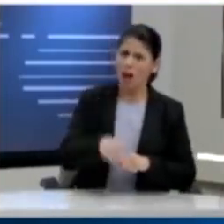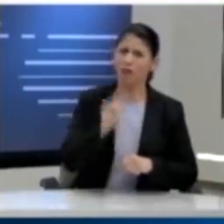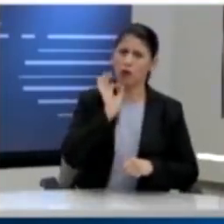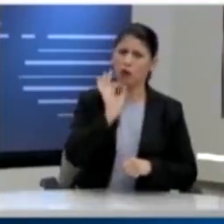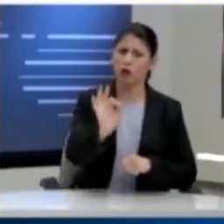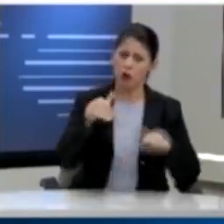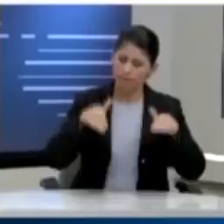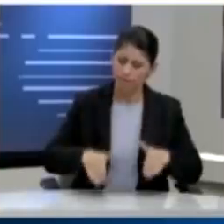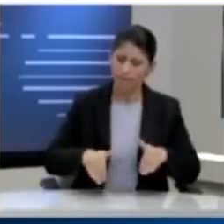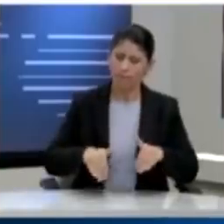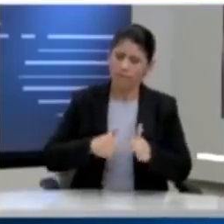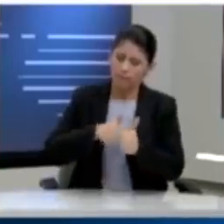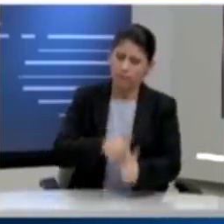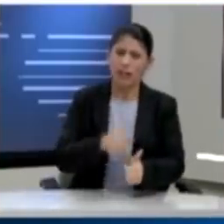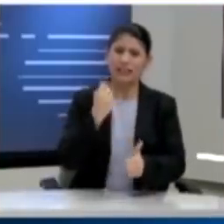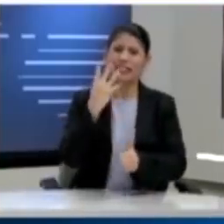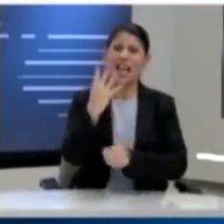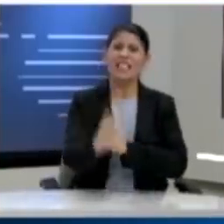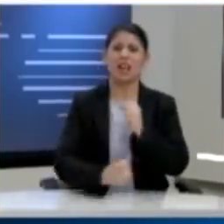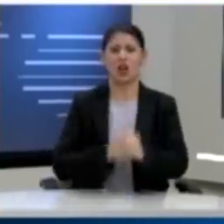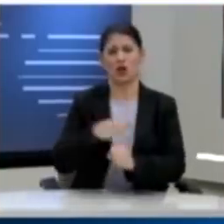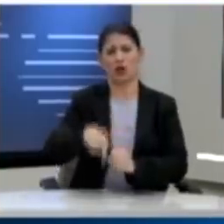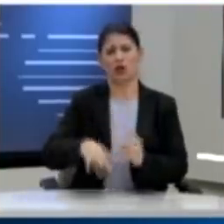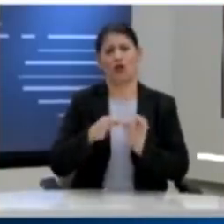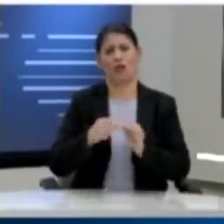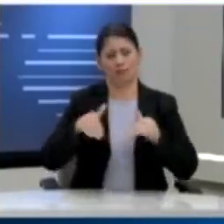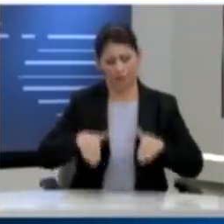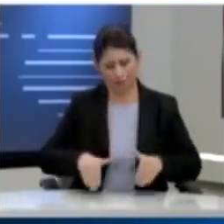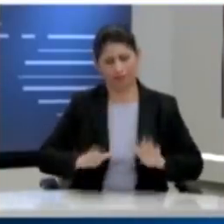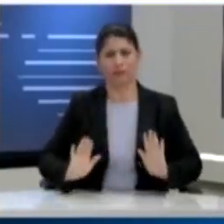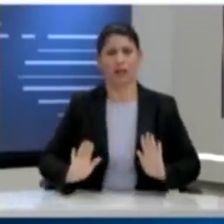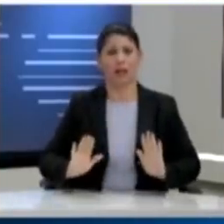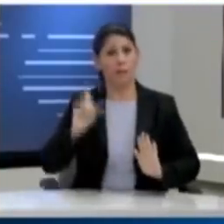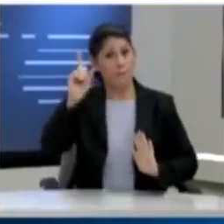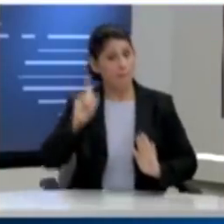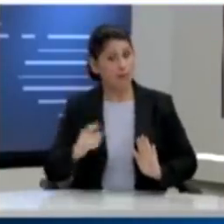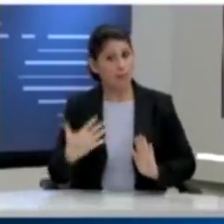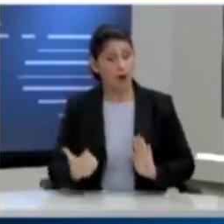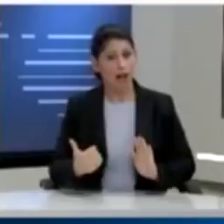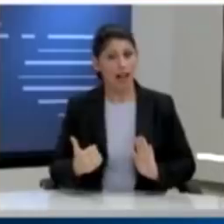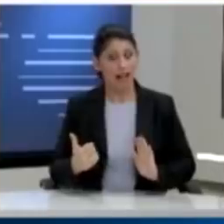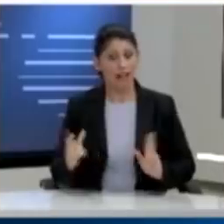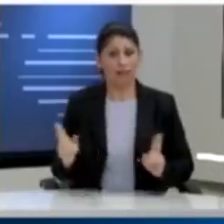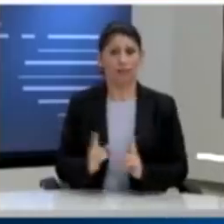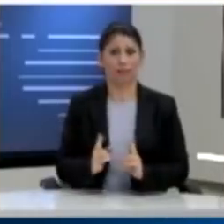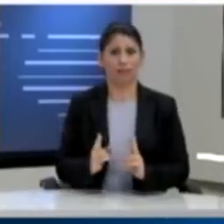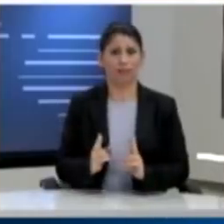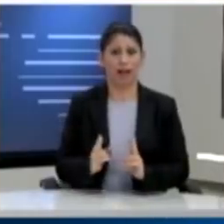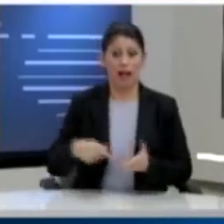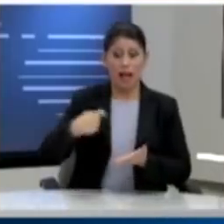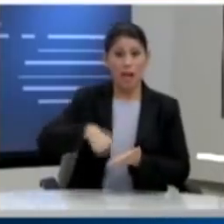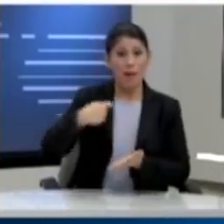δεν υπηρέτησε με συνέπεια 4 χρόνια τώρα? Μήπως έβαλε κανένα φρένο στα επιπληρωμή